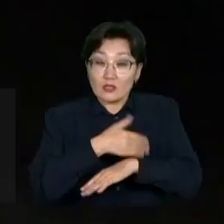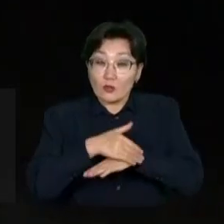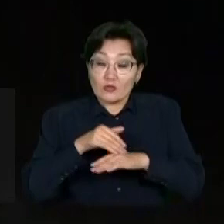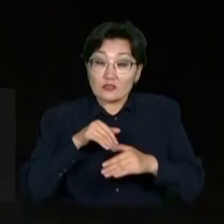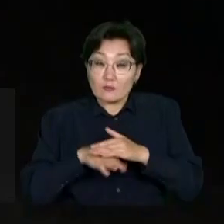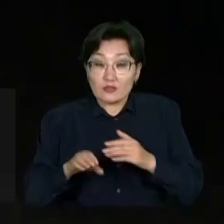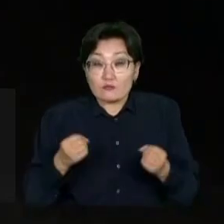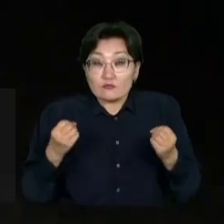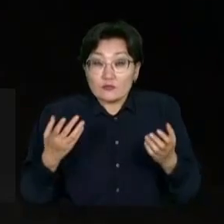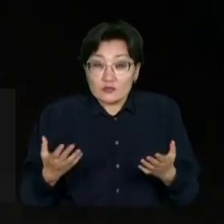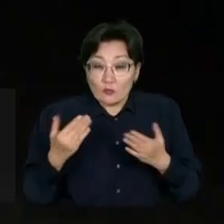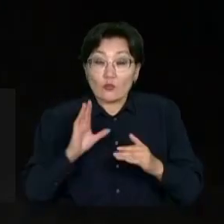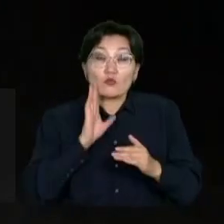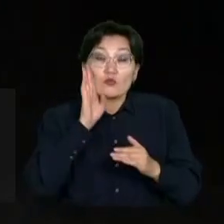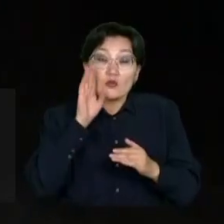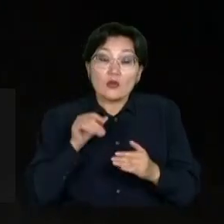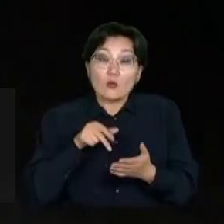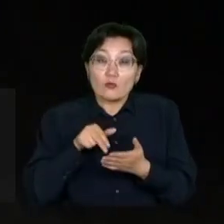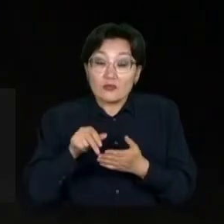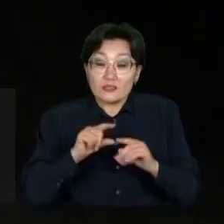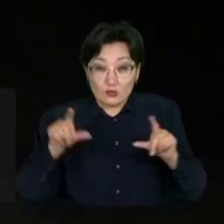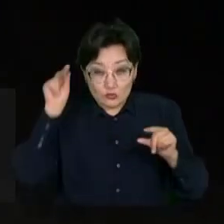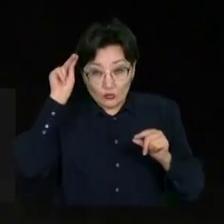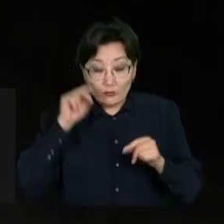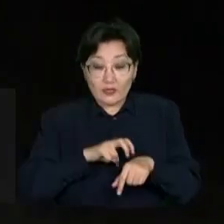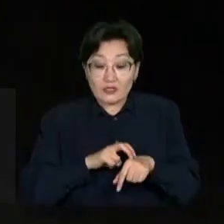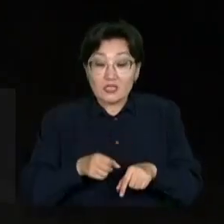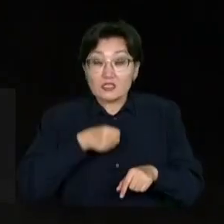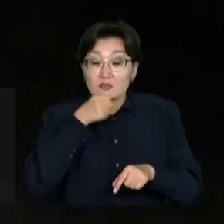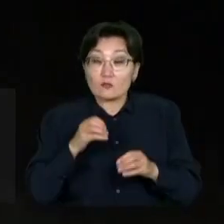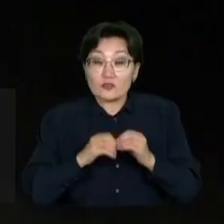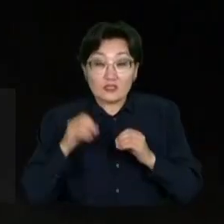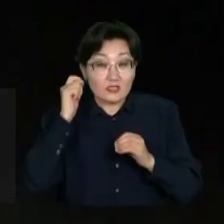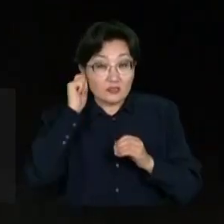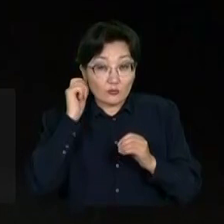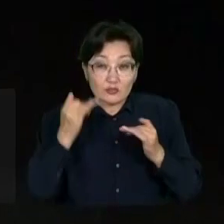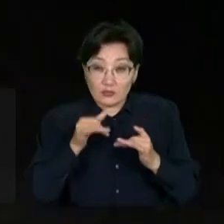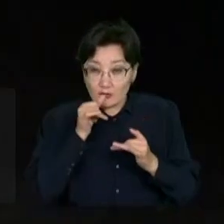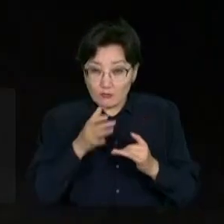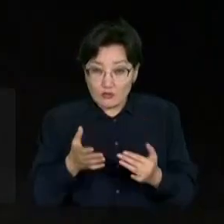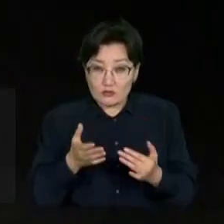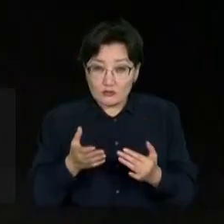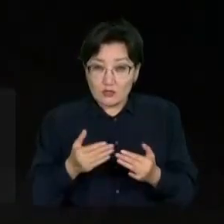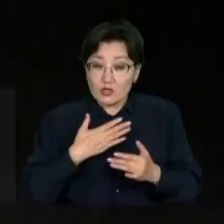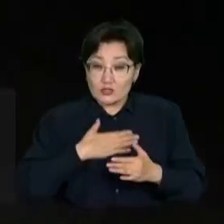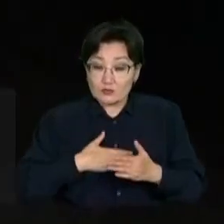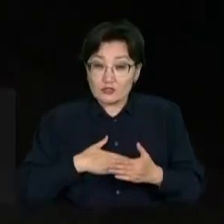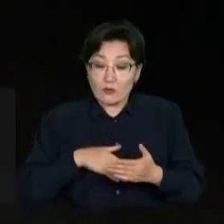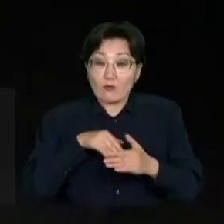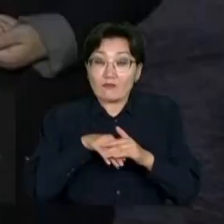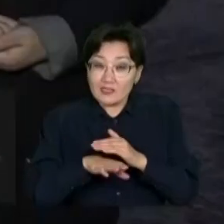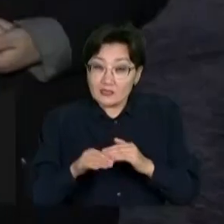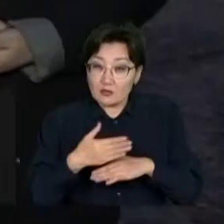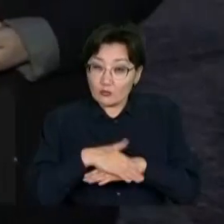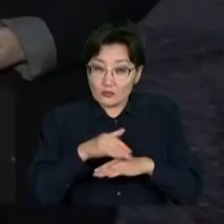выходить элементарно. Утром в школу ходить. Старшему вот 10 лет, он элементарно сейчас не может спокойно выходить на